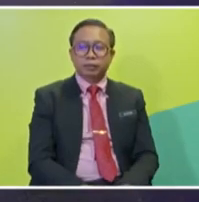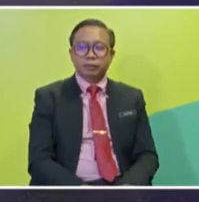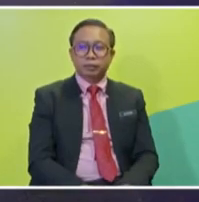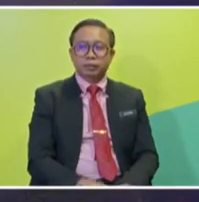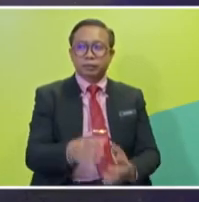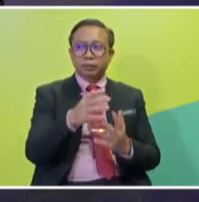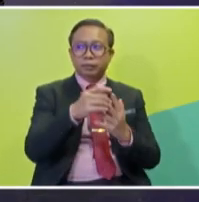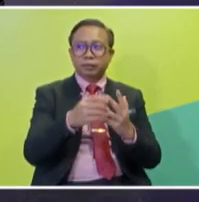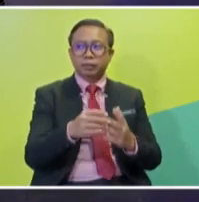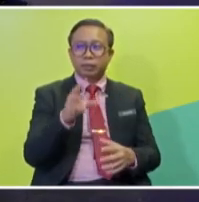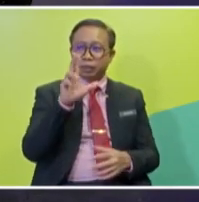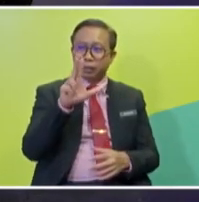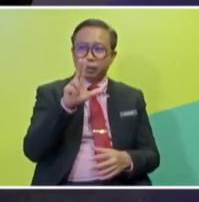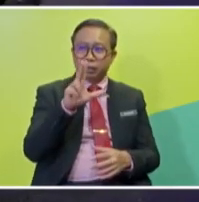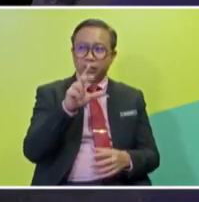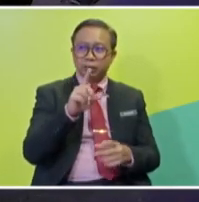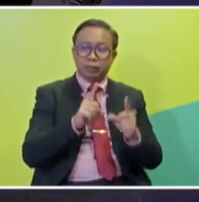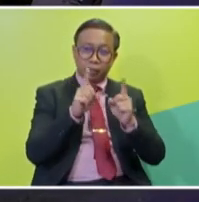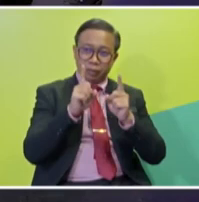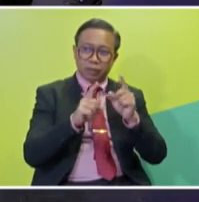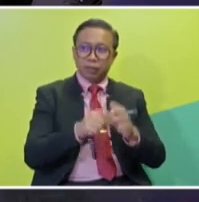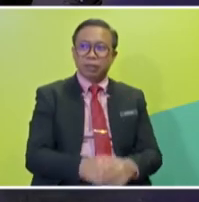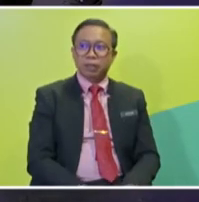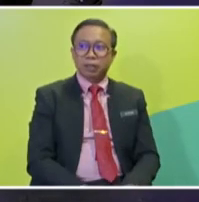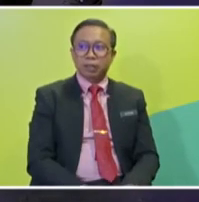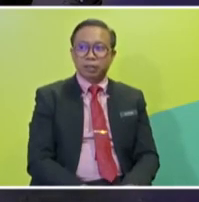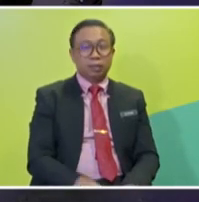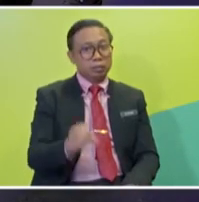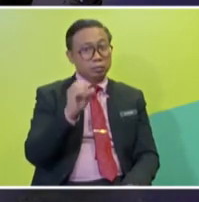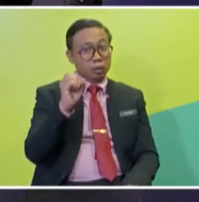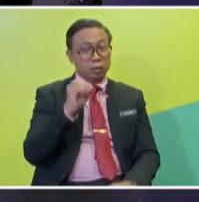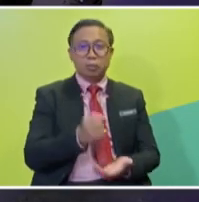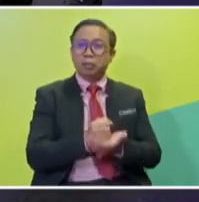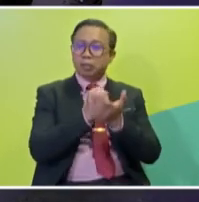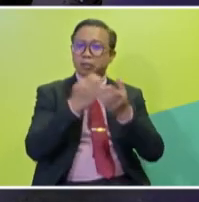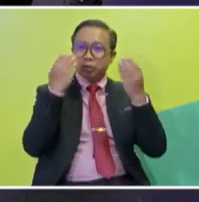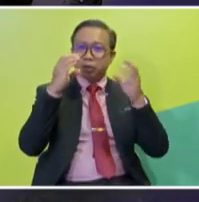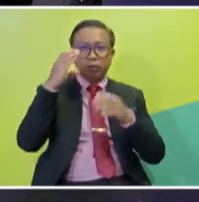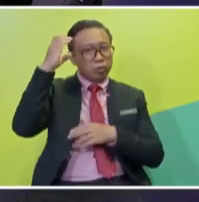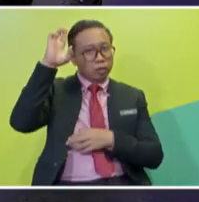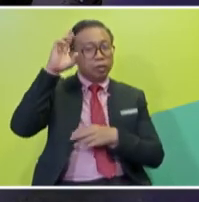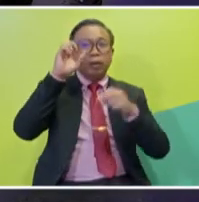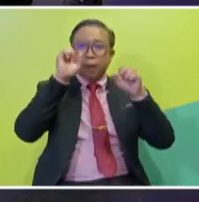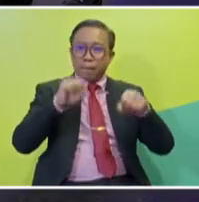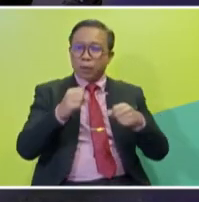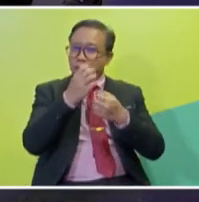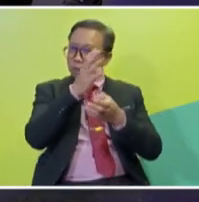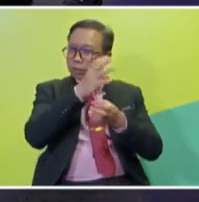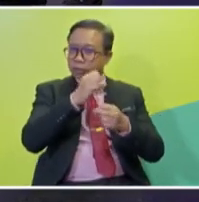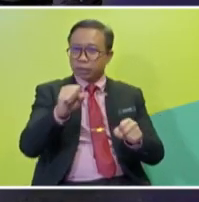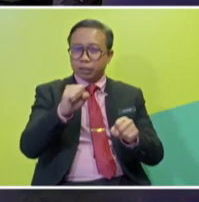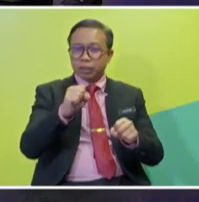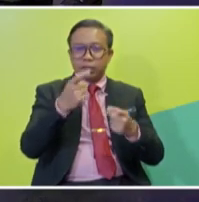pilih saya bagi 3 bintang 3 bintang termasuk tanpa bantuan saya Chris boleh menyesuaikan jawaban dengan tepat